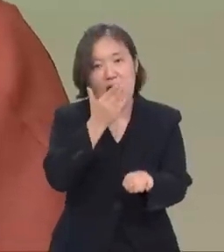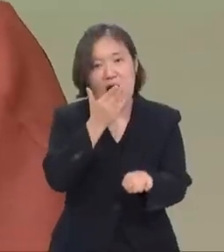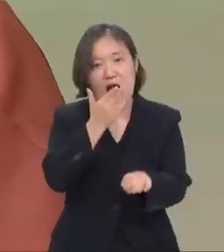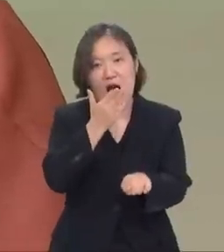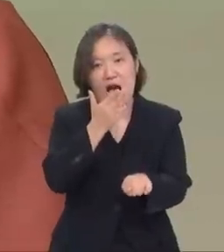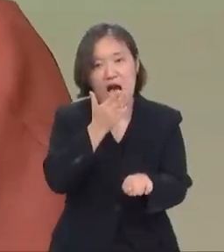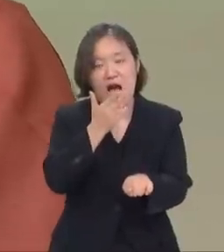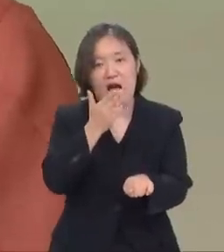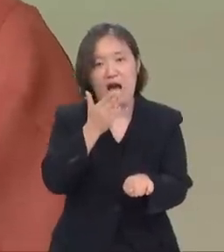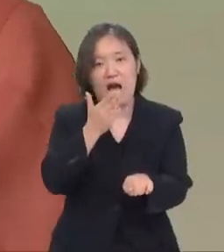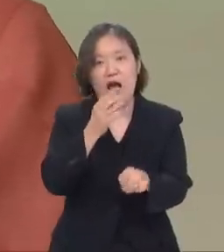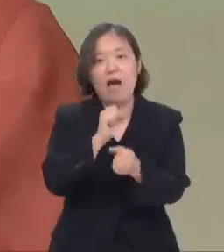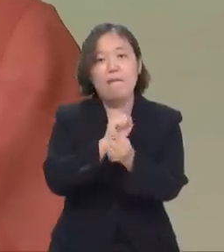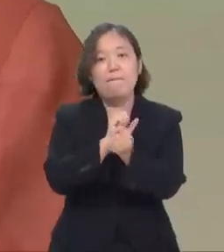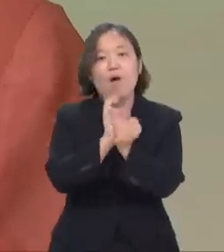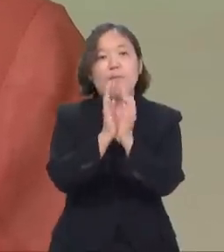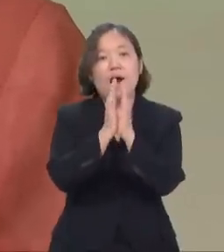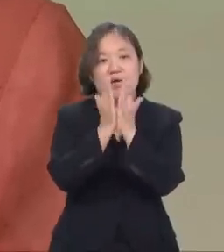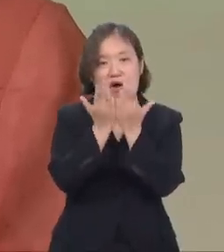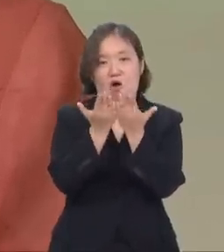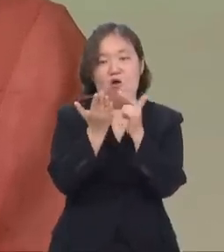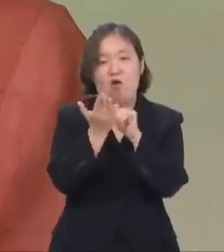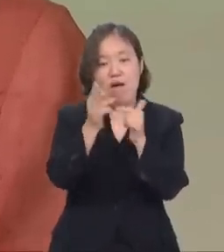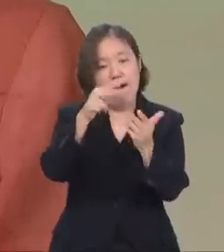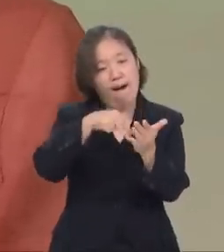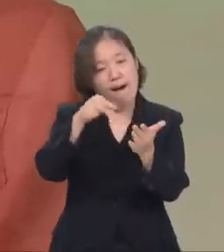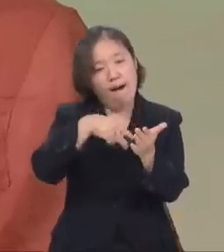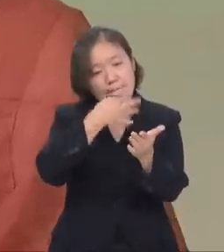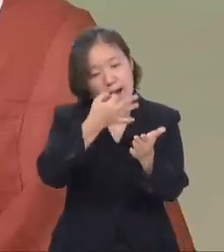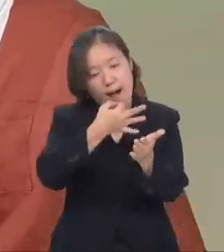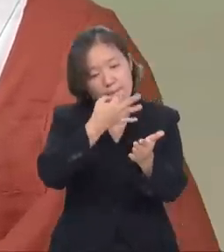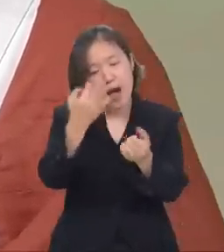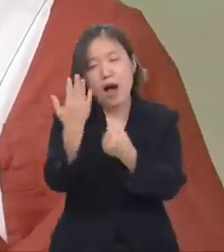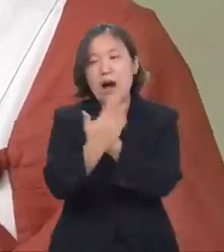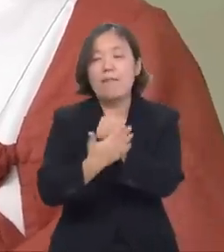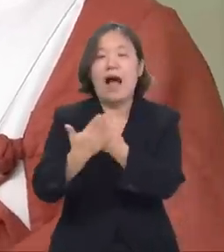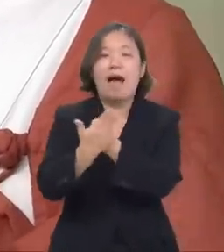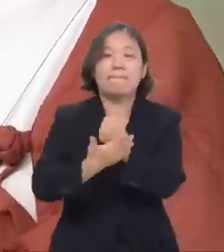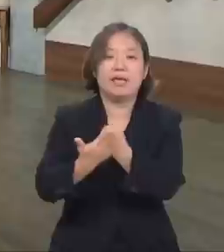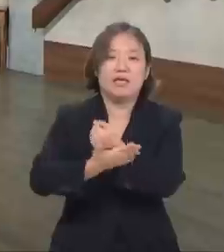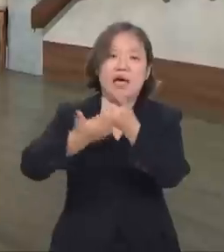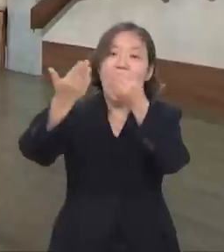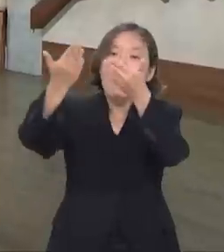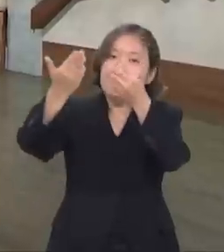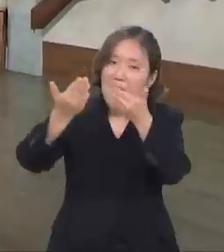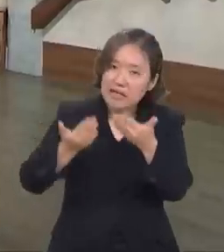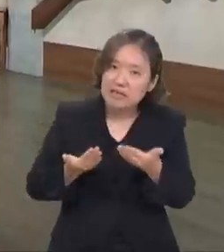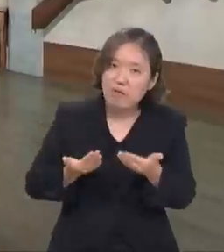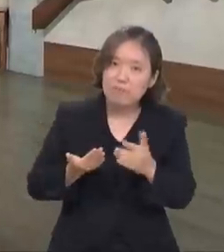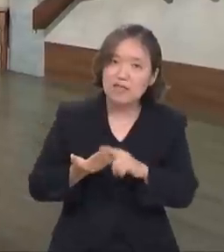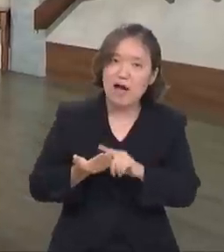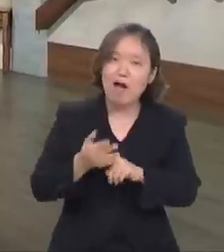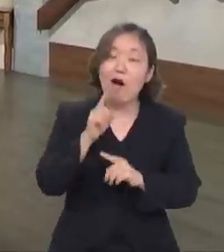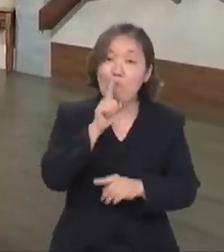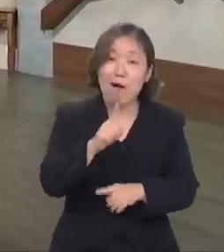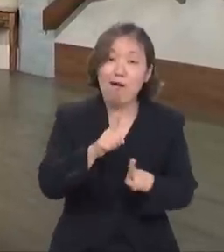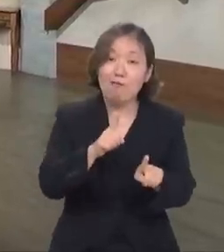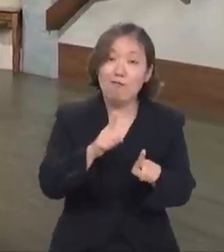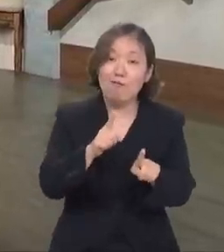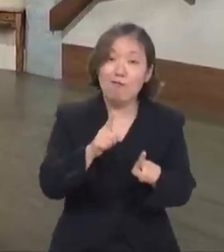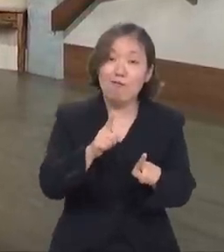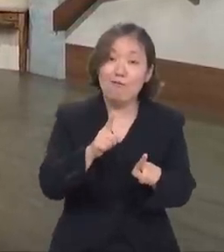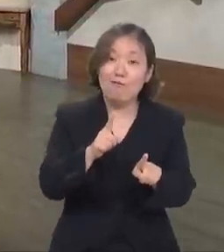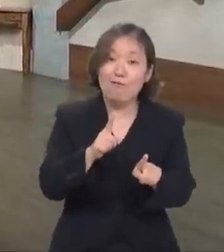겁니다이 모든게 법화경의 힘입니다 하면서 그 남자가 홀연히